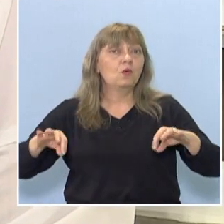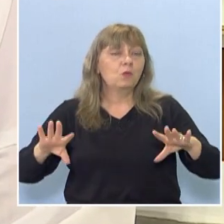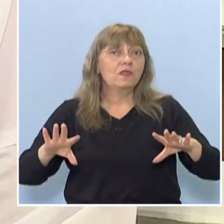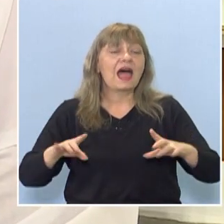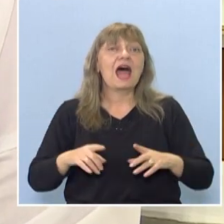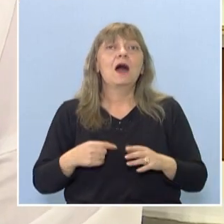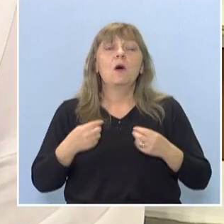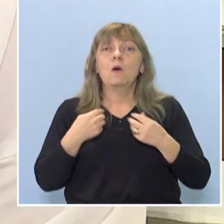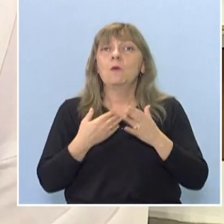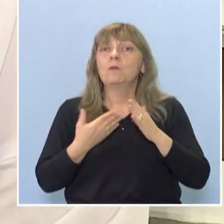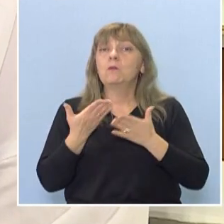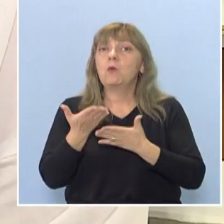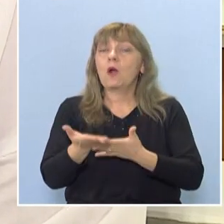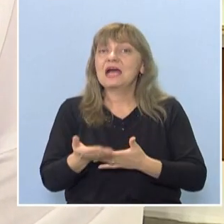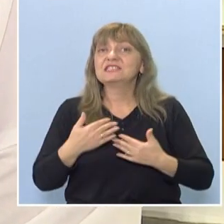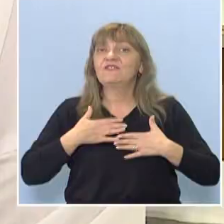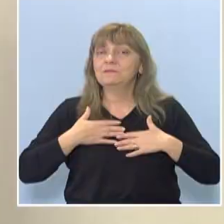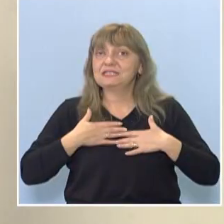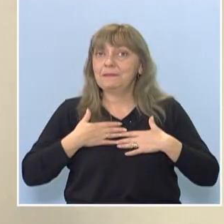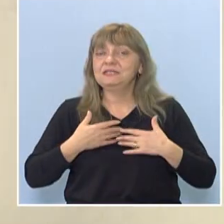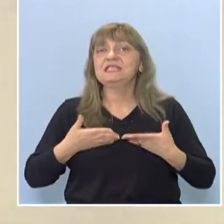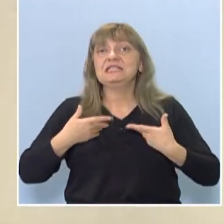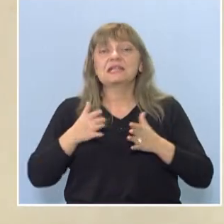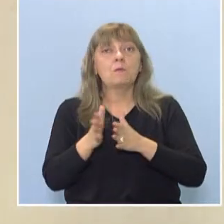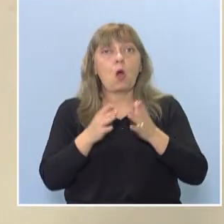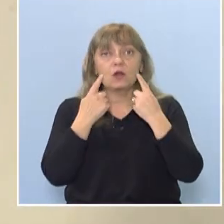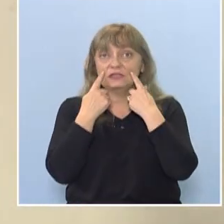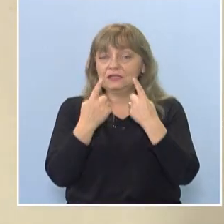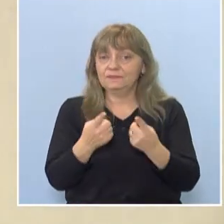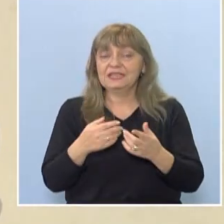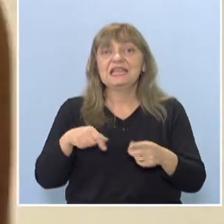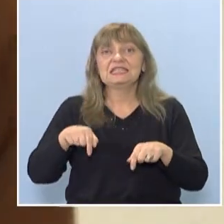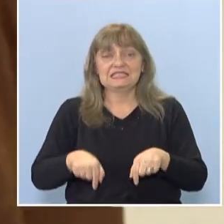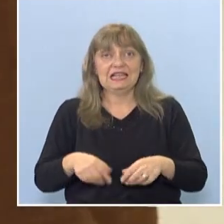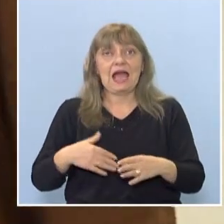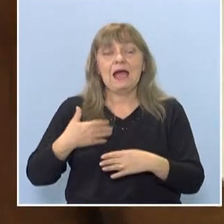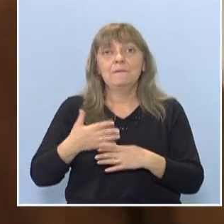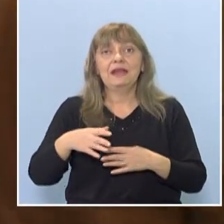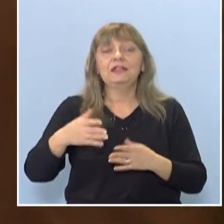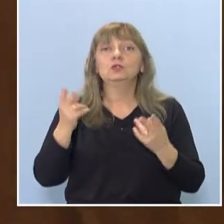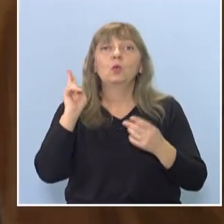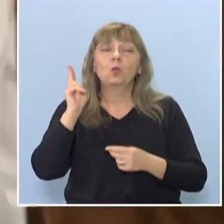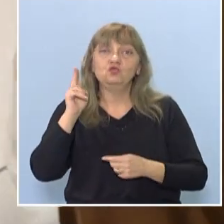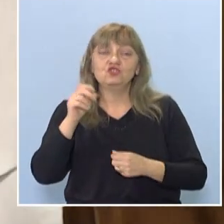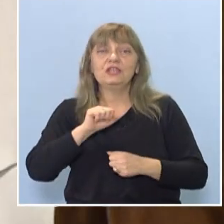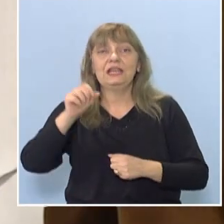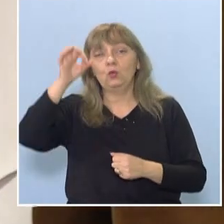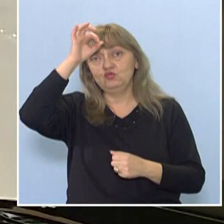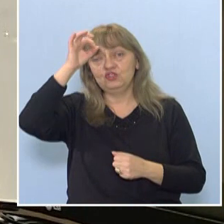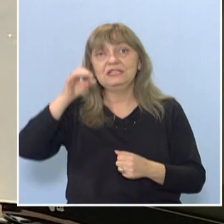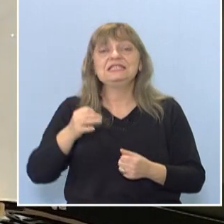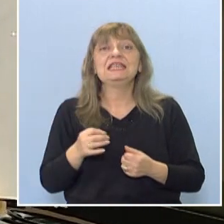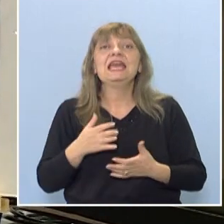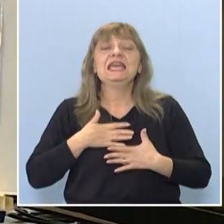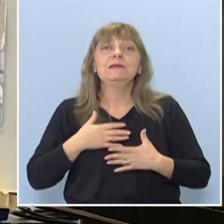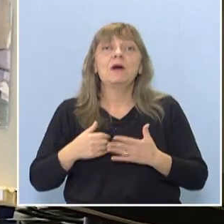искам да пресъздам и хората да го видят. Сега пред учители и ученици стои ново предизвикателство – да съберат в каталог своите